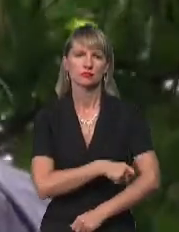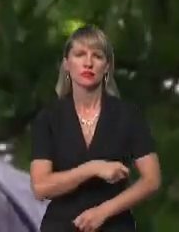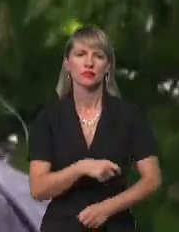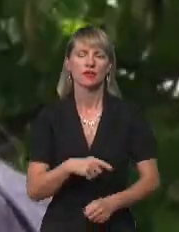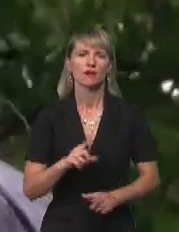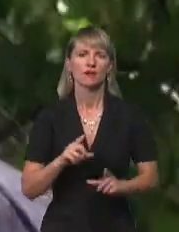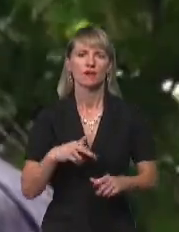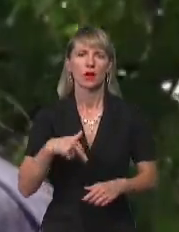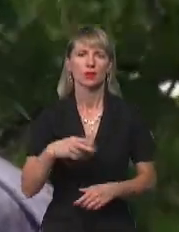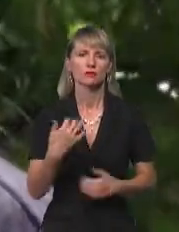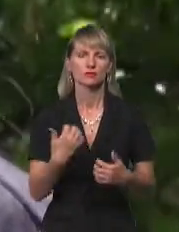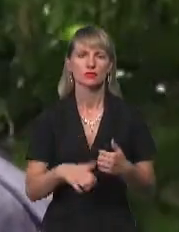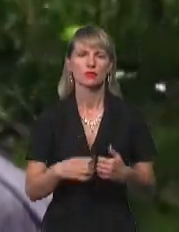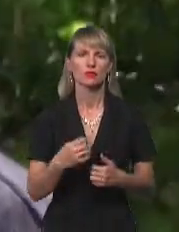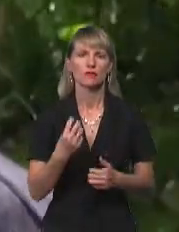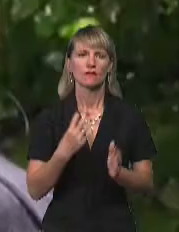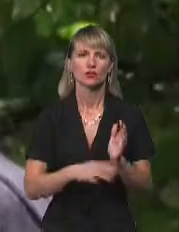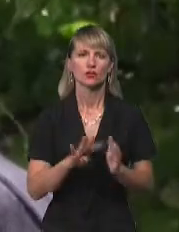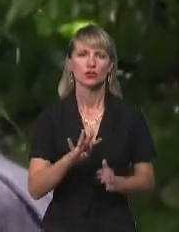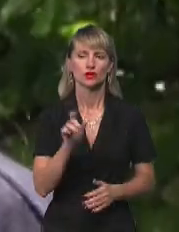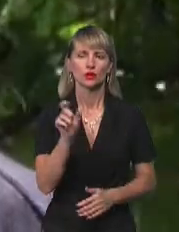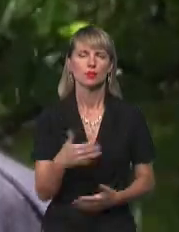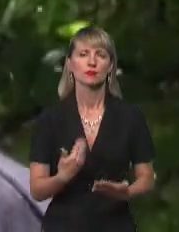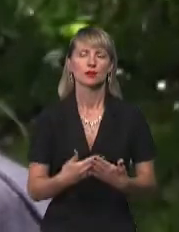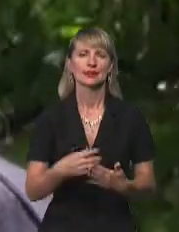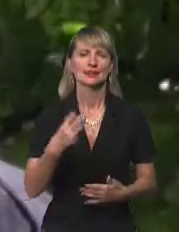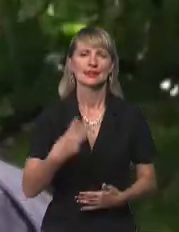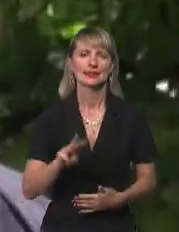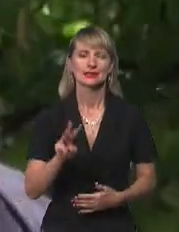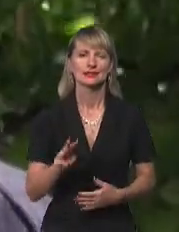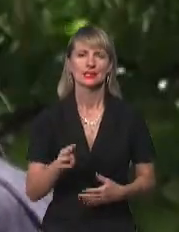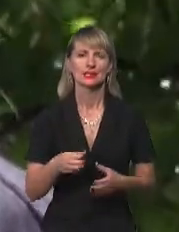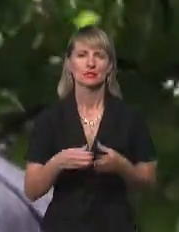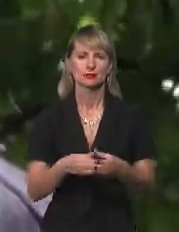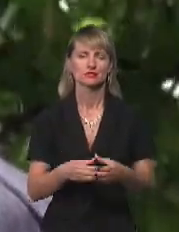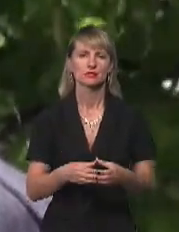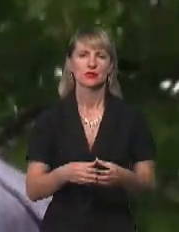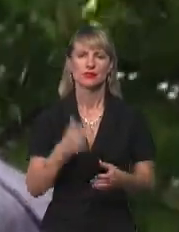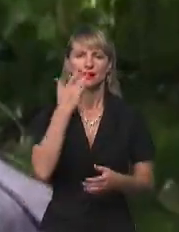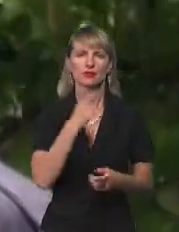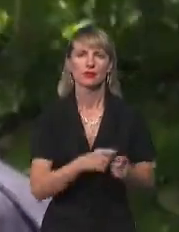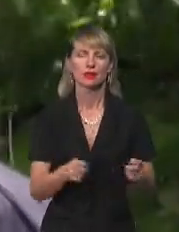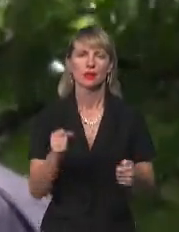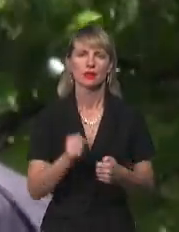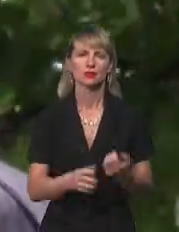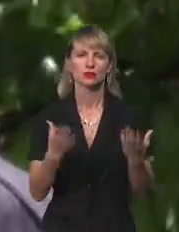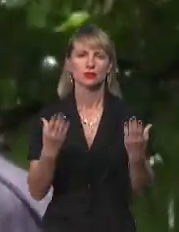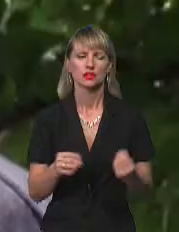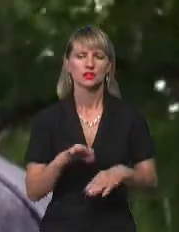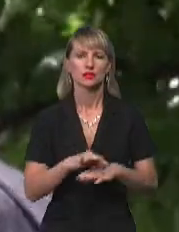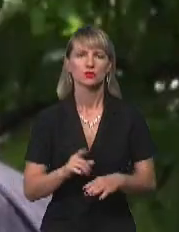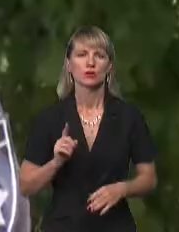виходить в середньому 84 особи. Це приблизно 33 екіпажі. Також в літній період щоденно несе